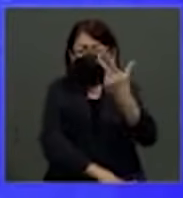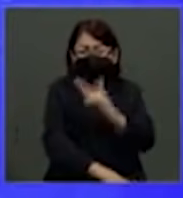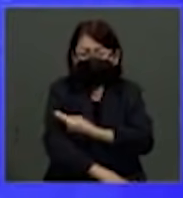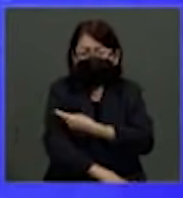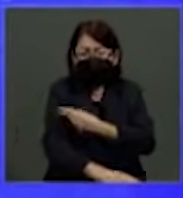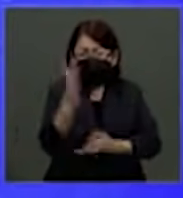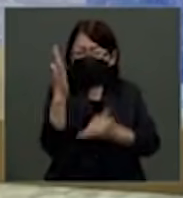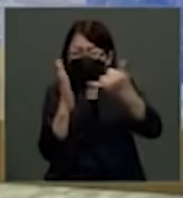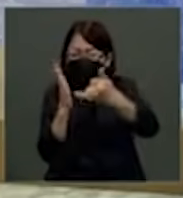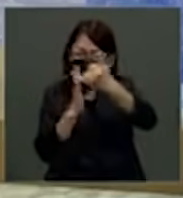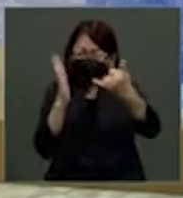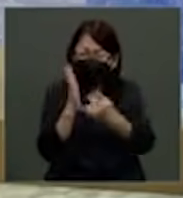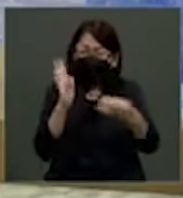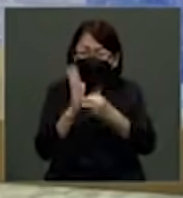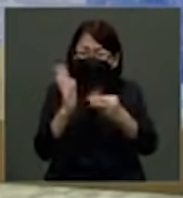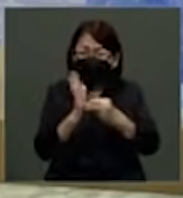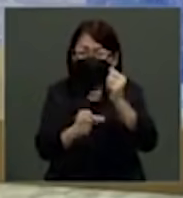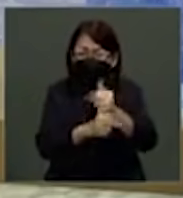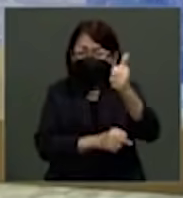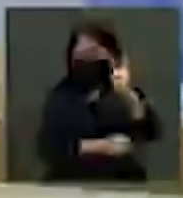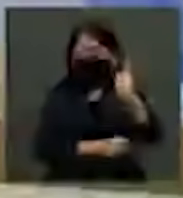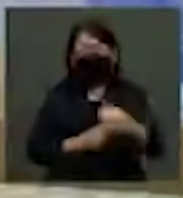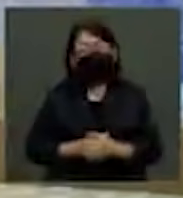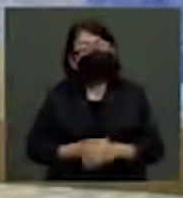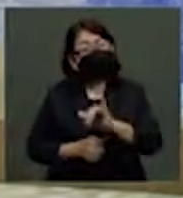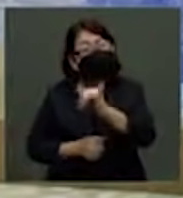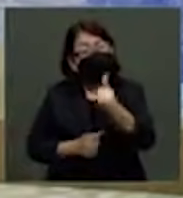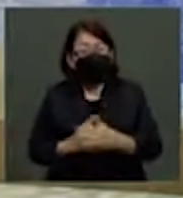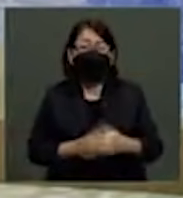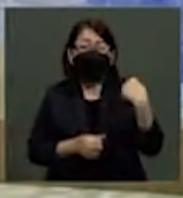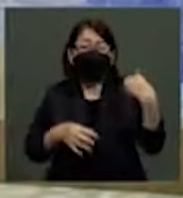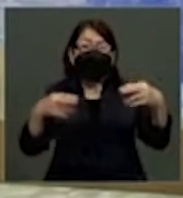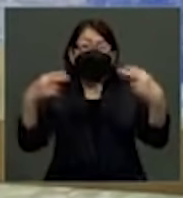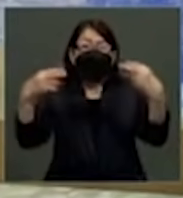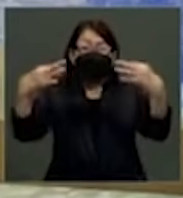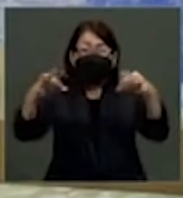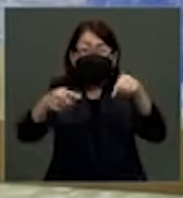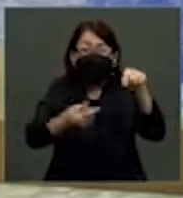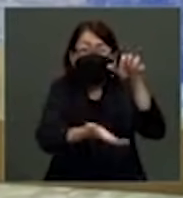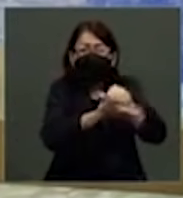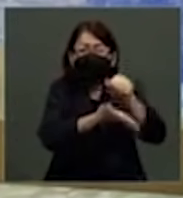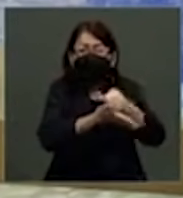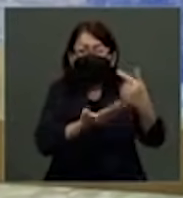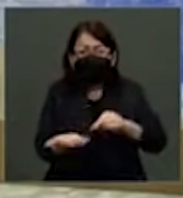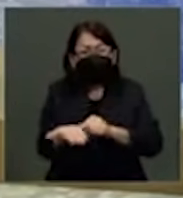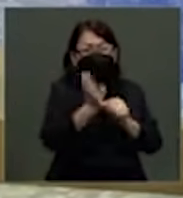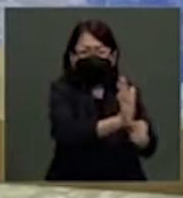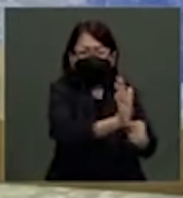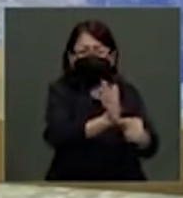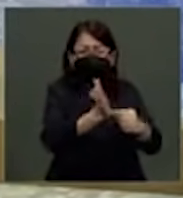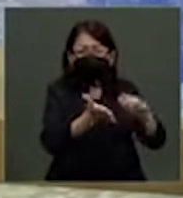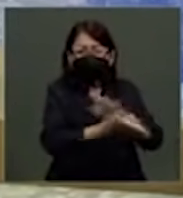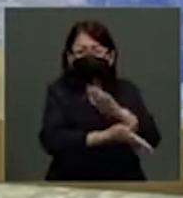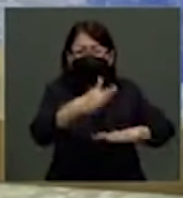ามเข้ามาว่าถ้าจะเดินทางมาเพื่อมารับวัคซีนอย่างเข้ามาในกรุงเทพอย่างเงี้ยค่ะสามารถมาได้หรือไม่เพราะว่าส่ว